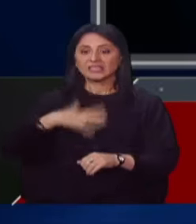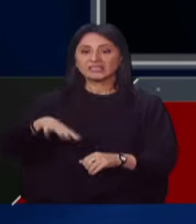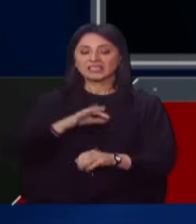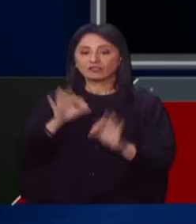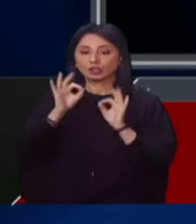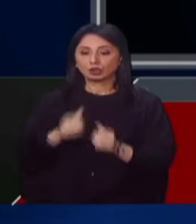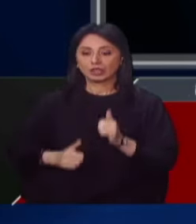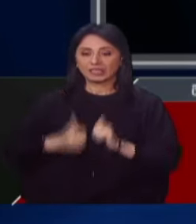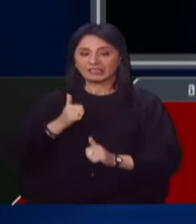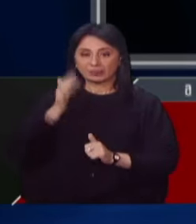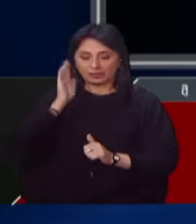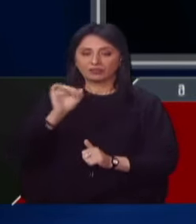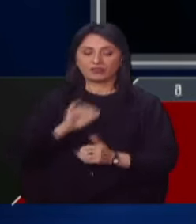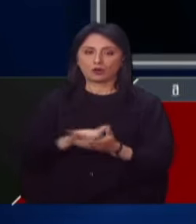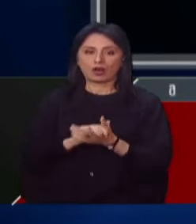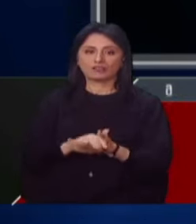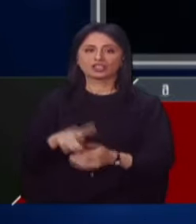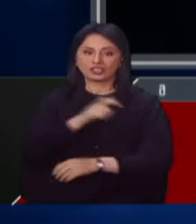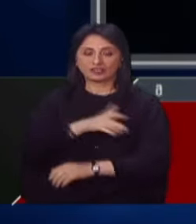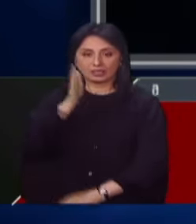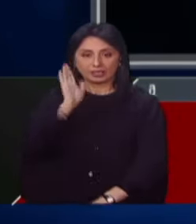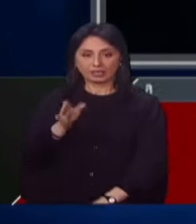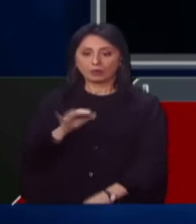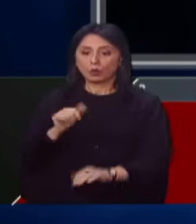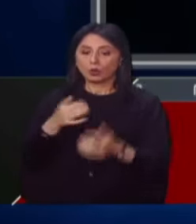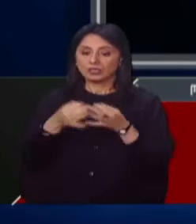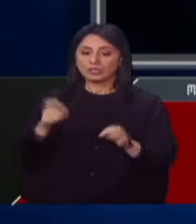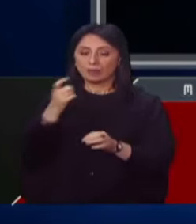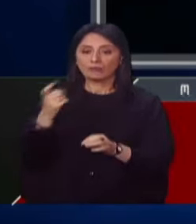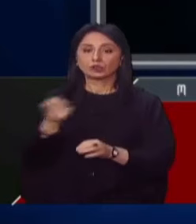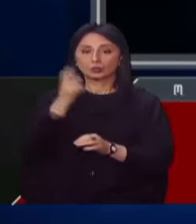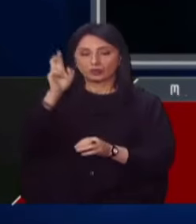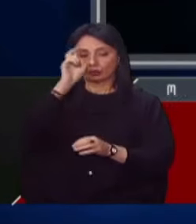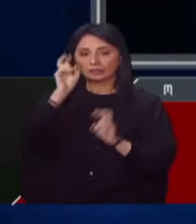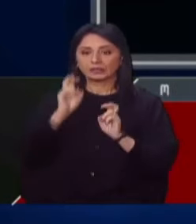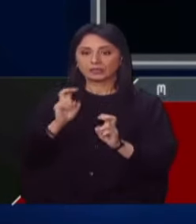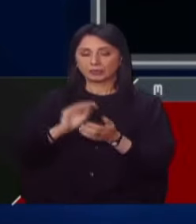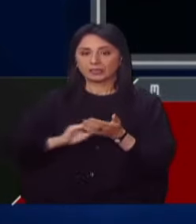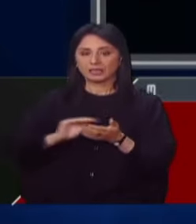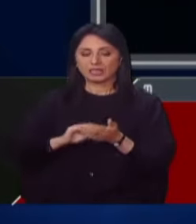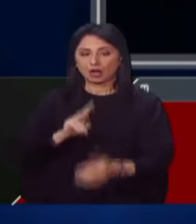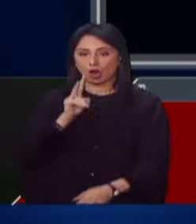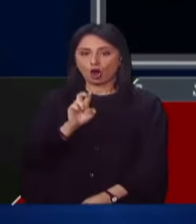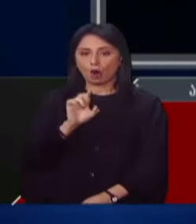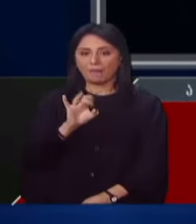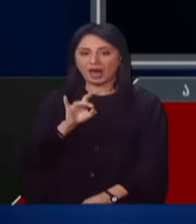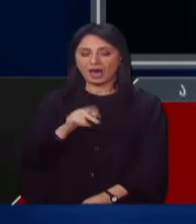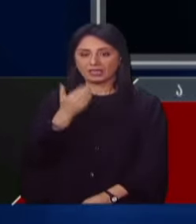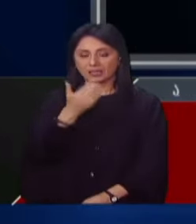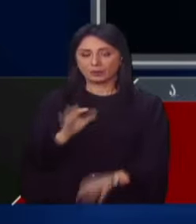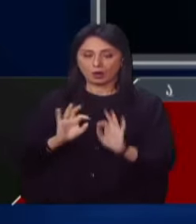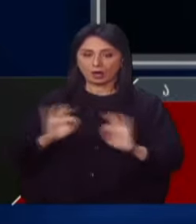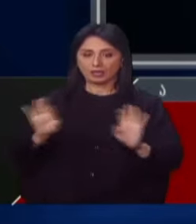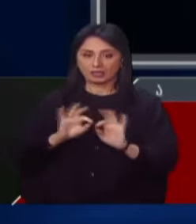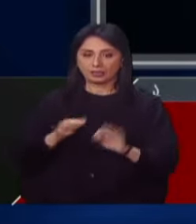სწორედ ღირსებით გახდება ევროკავშირის წევრი ქვეყანა, როგორც დამოუკიდებელი და სუვერენული სახელმწიფო, წერია ირაკლი კობახიძის მიერ